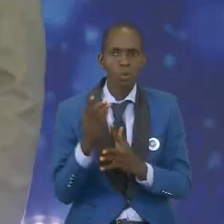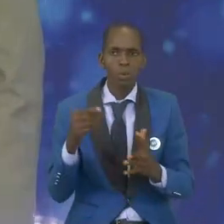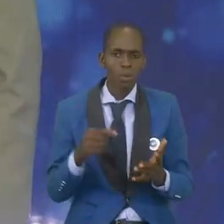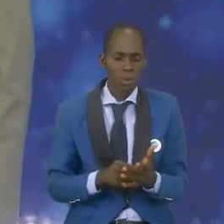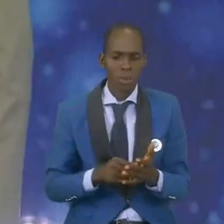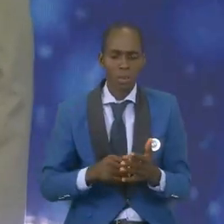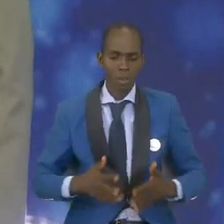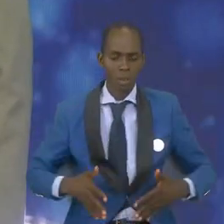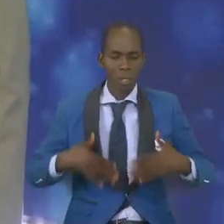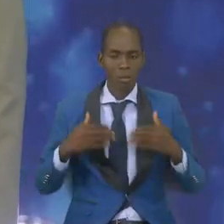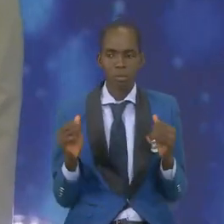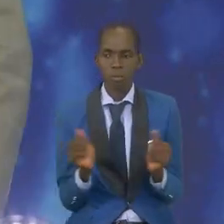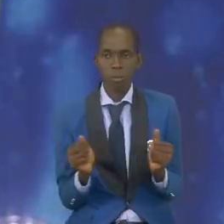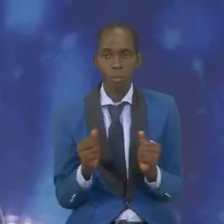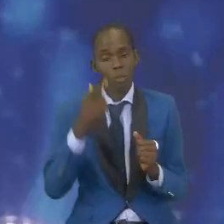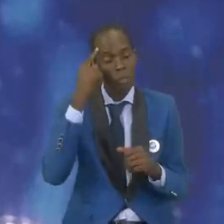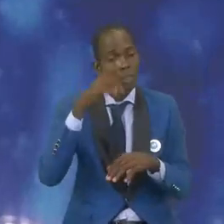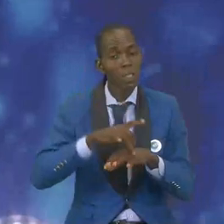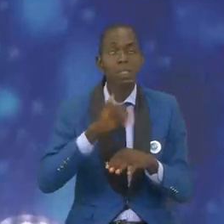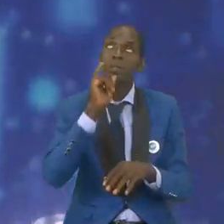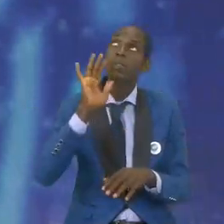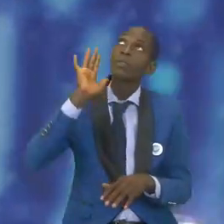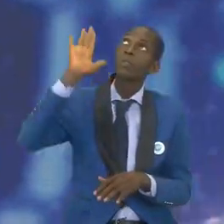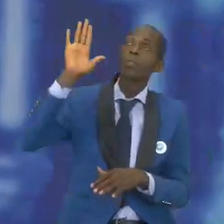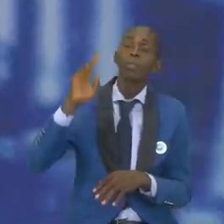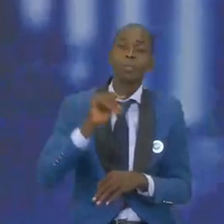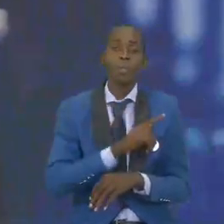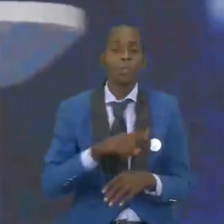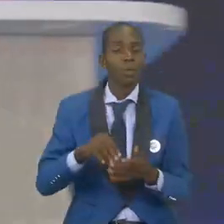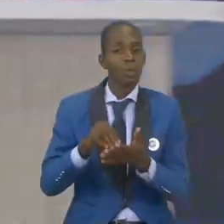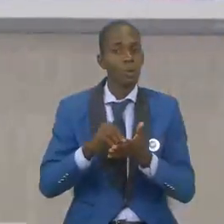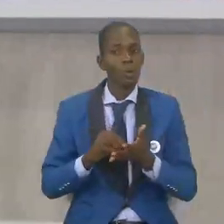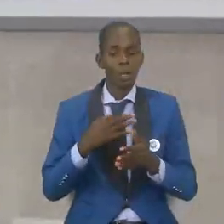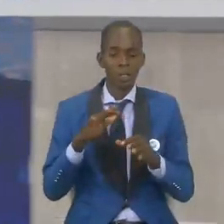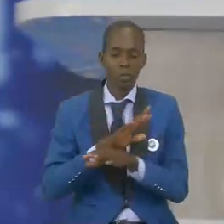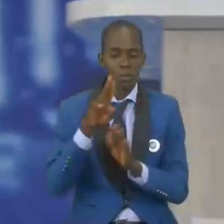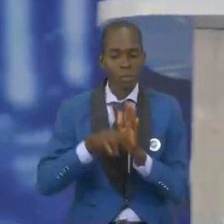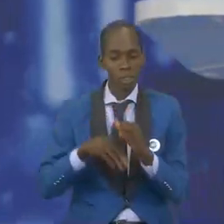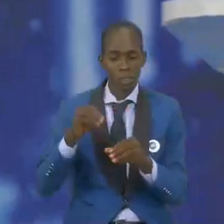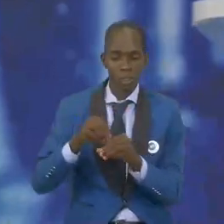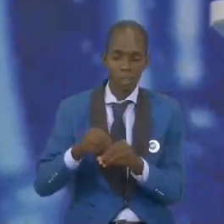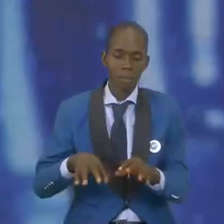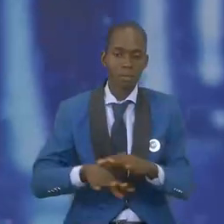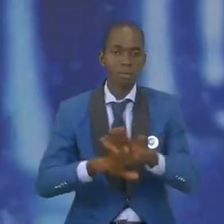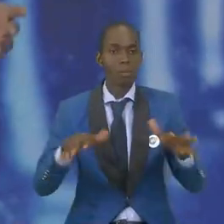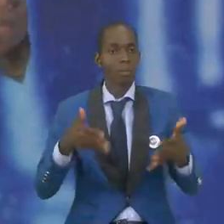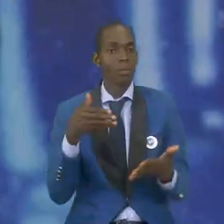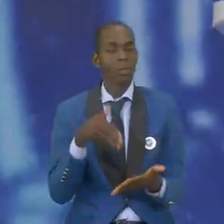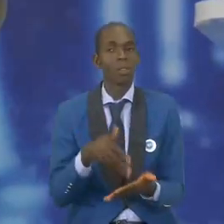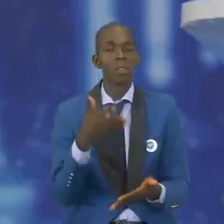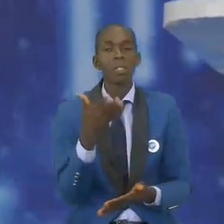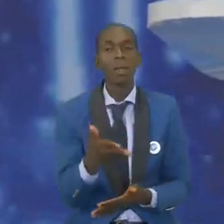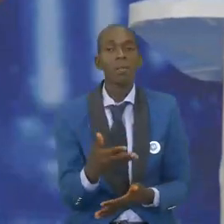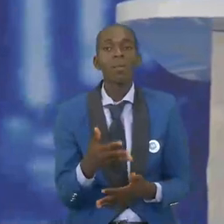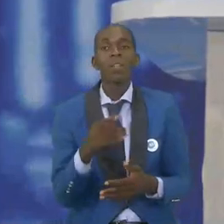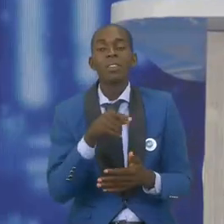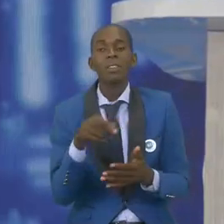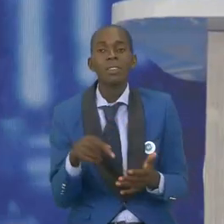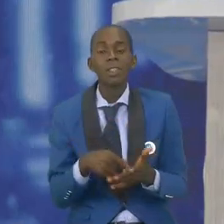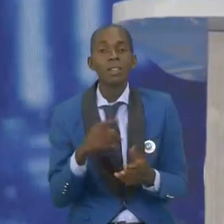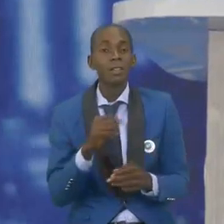toi, tu ne dois pas marcher, parcourir la vie. La terre appartient à l'Éternel et tout ce qu'elle renferme. Alors, ça